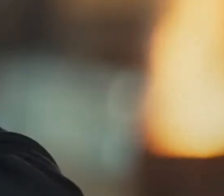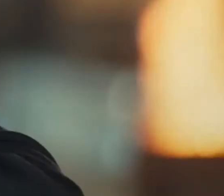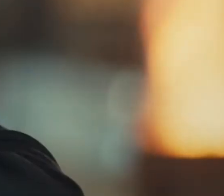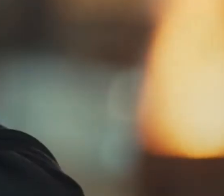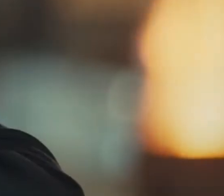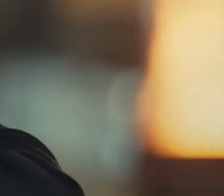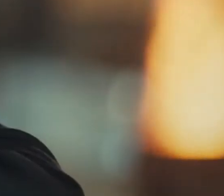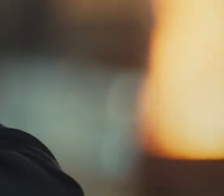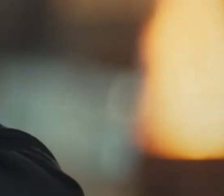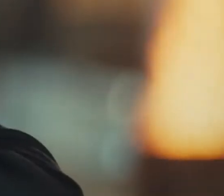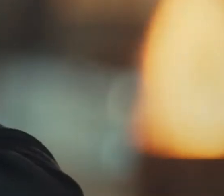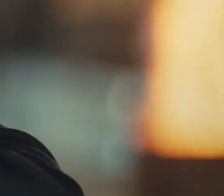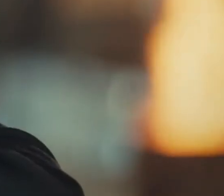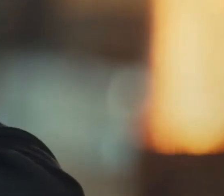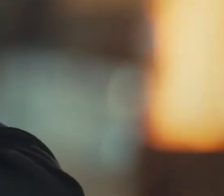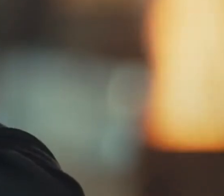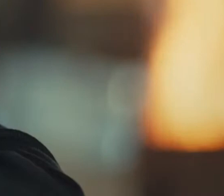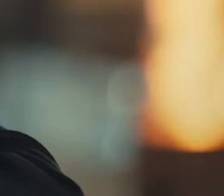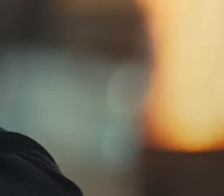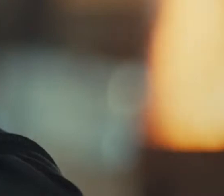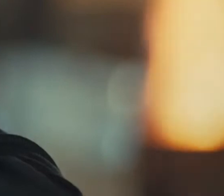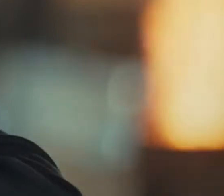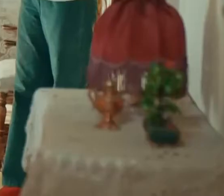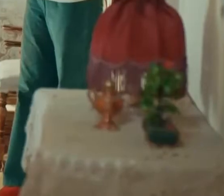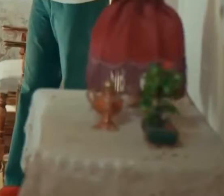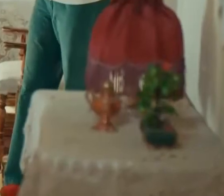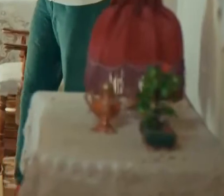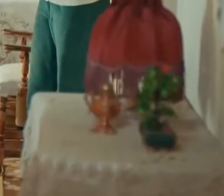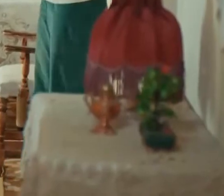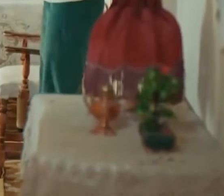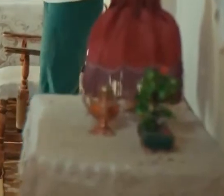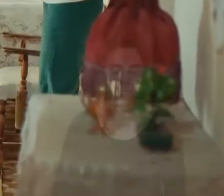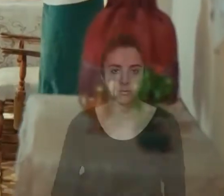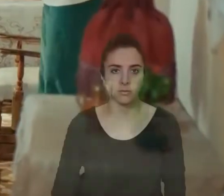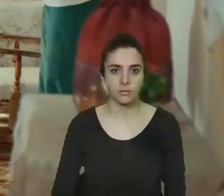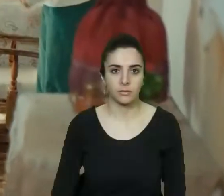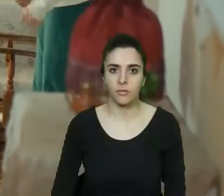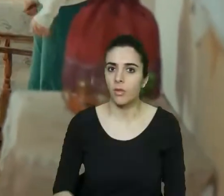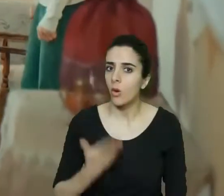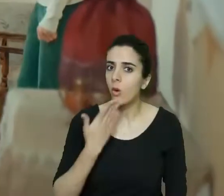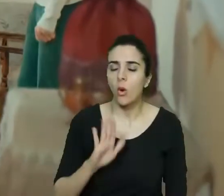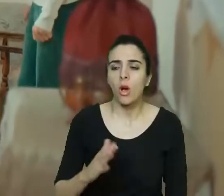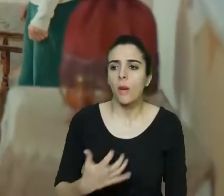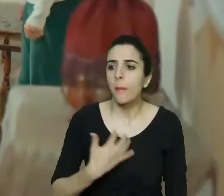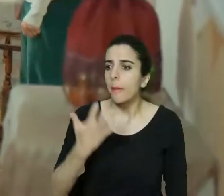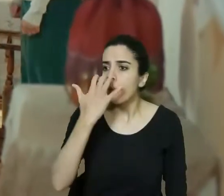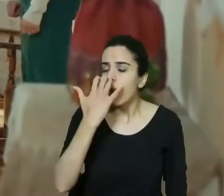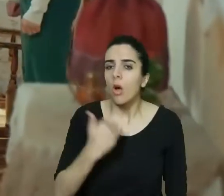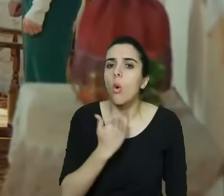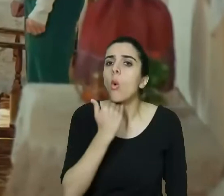Adnan dayandığı arabanın yanında mavi gözlerini kim ve öfkeyle kısmış boşluğa bakıyor. Yok. Celal'in evi. Duramıyorum ben.